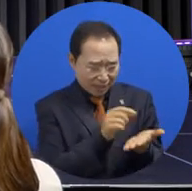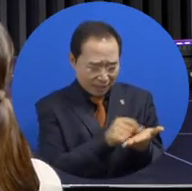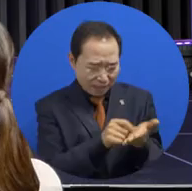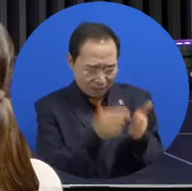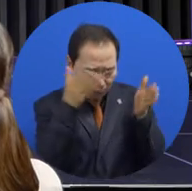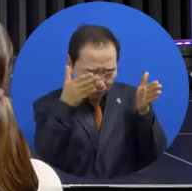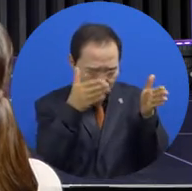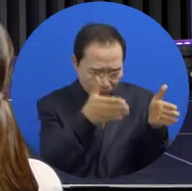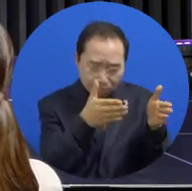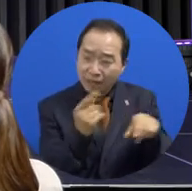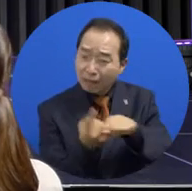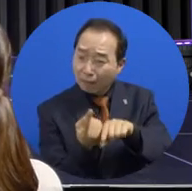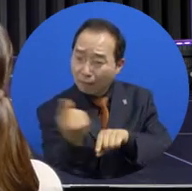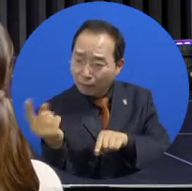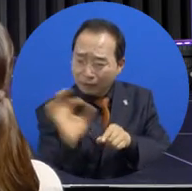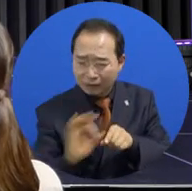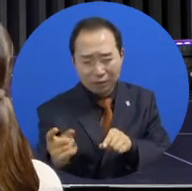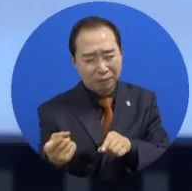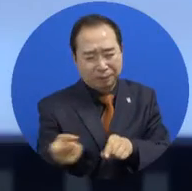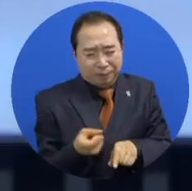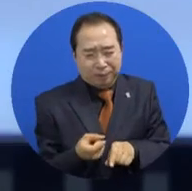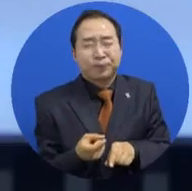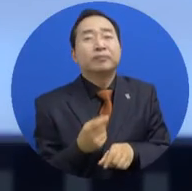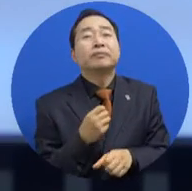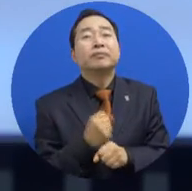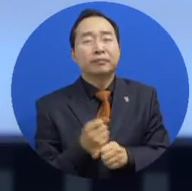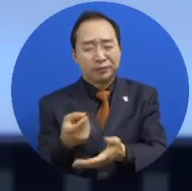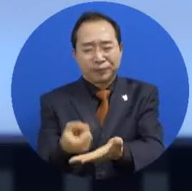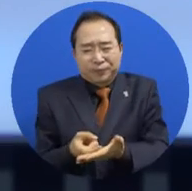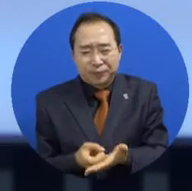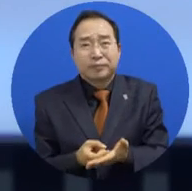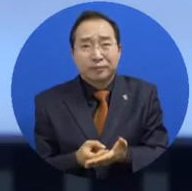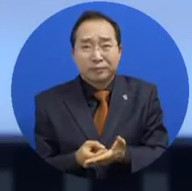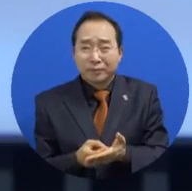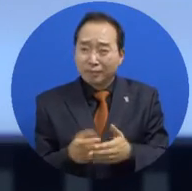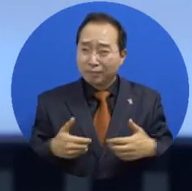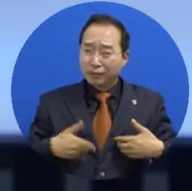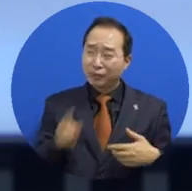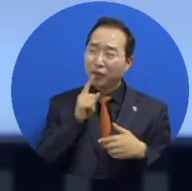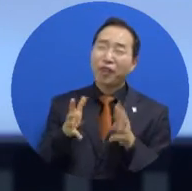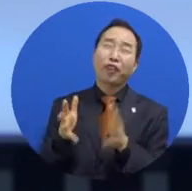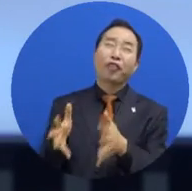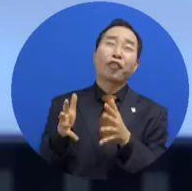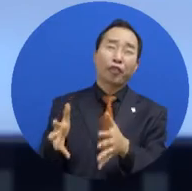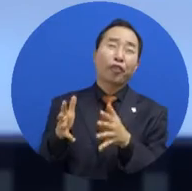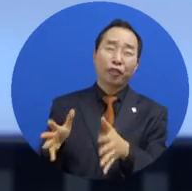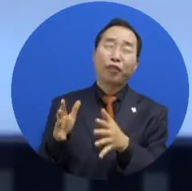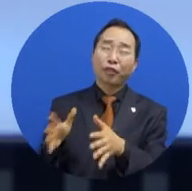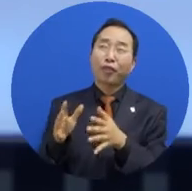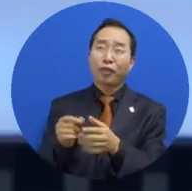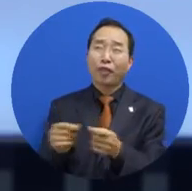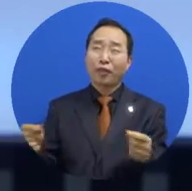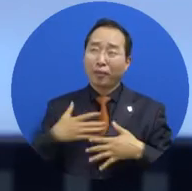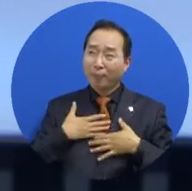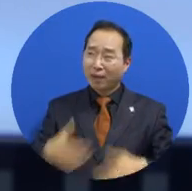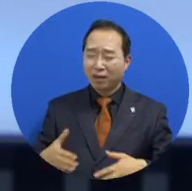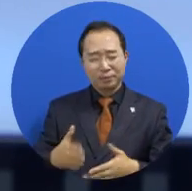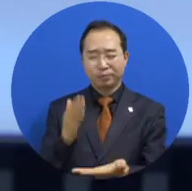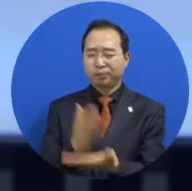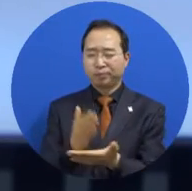거기에 드는 거를 조율을 하고, 그 다음에 쓸데없이 수다 떠는 인간관계, 그거 다